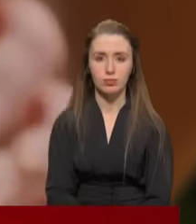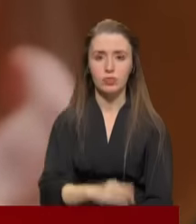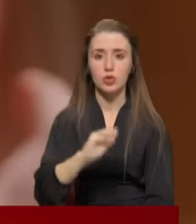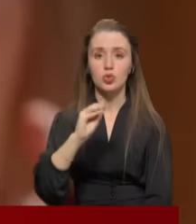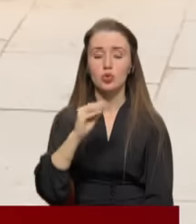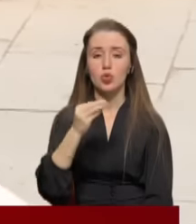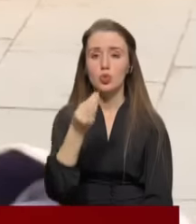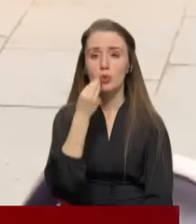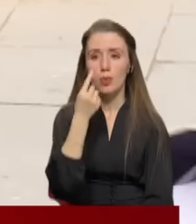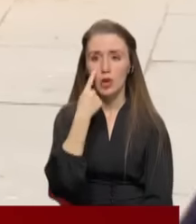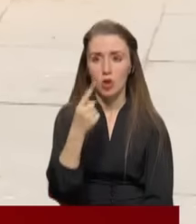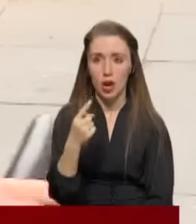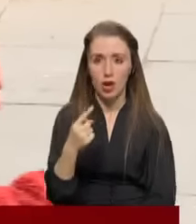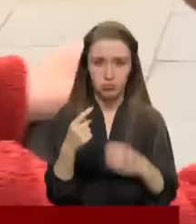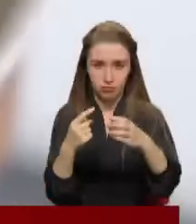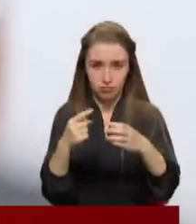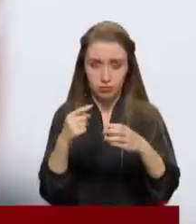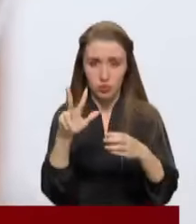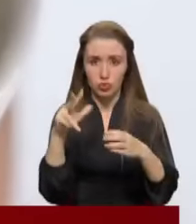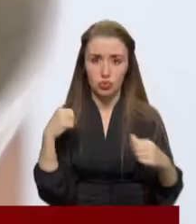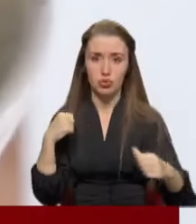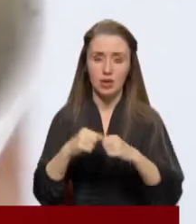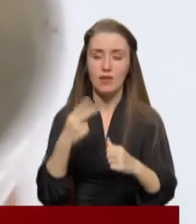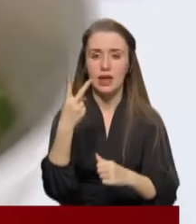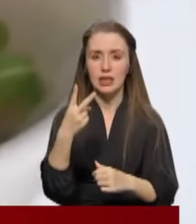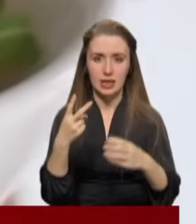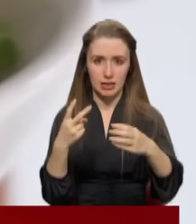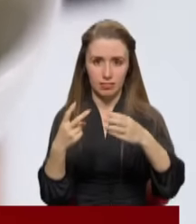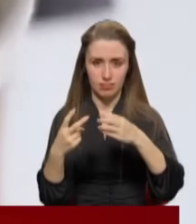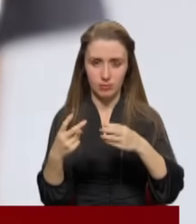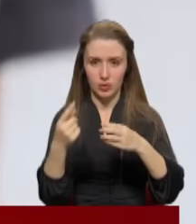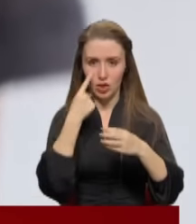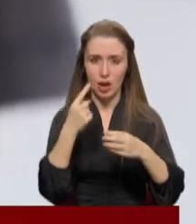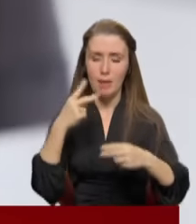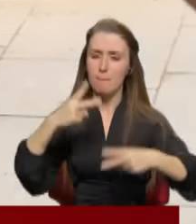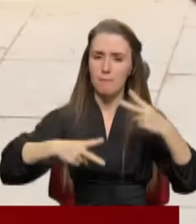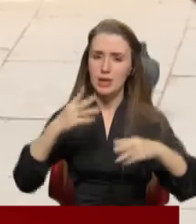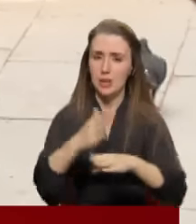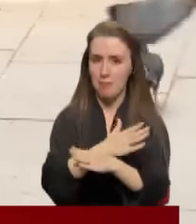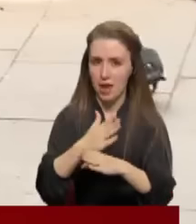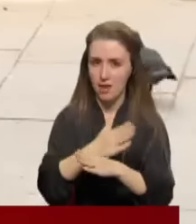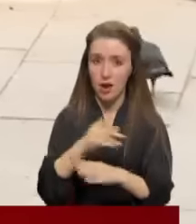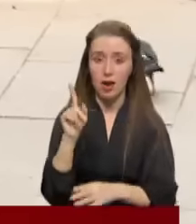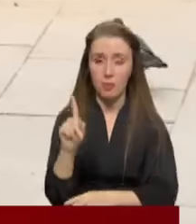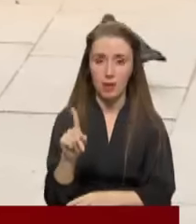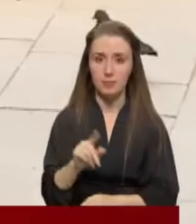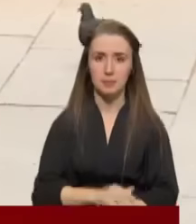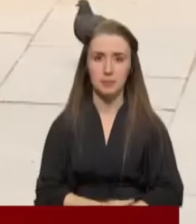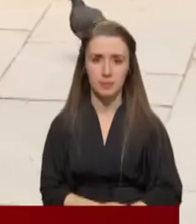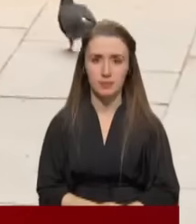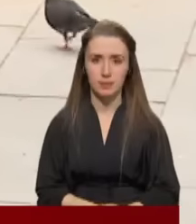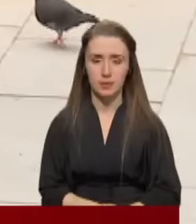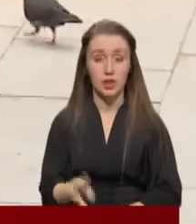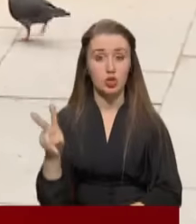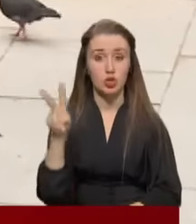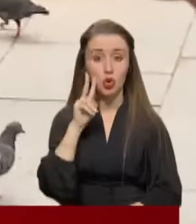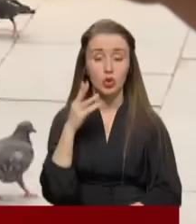maması kabıyla günde 3 öğün 2'şer yani tabak, arada meyve ama